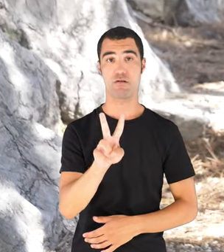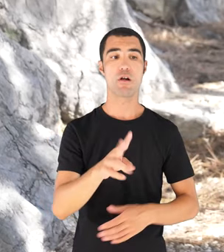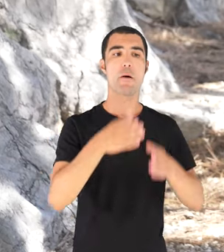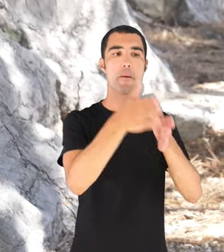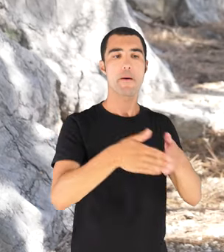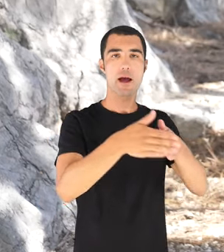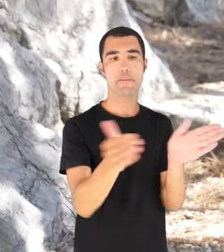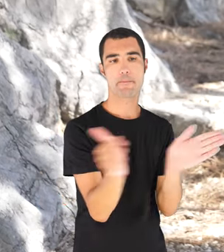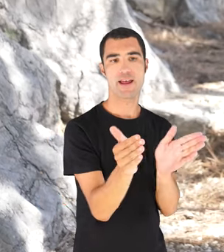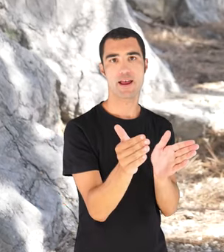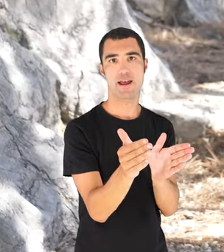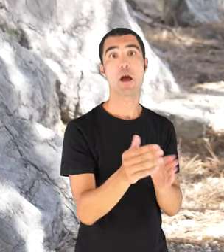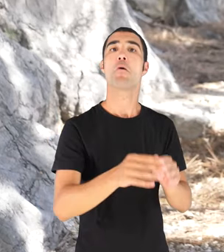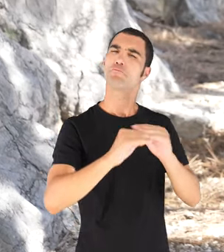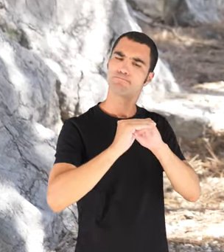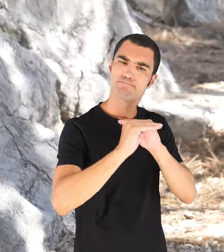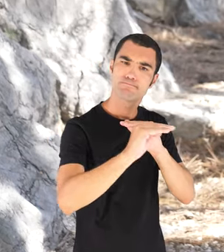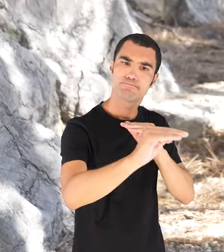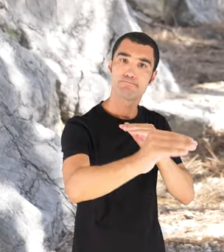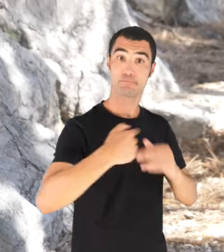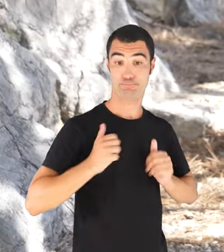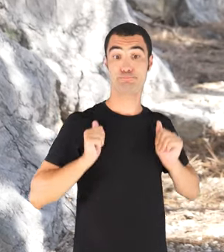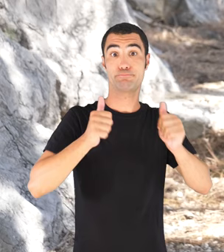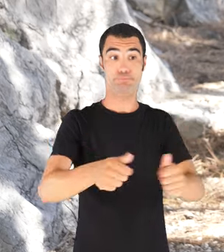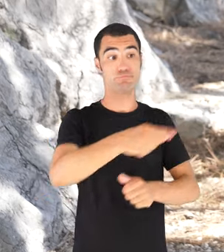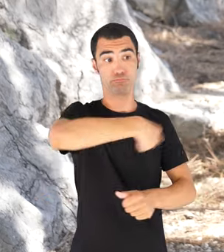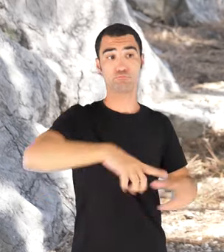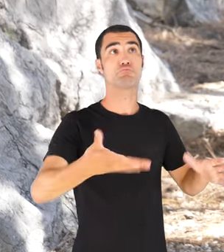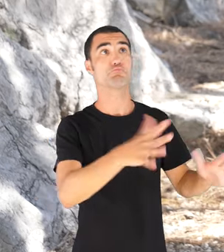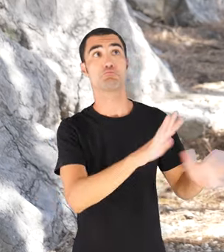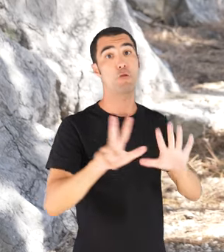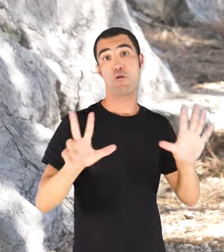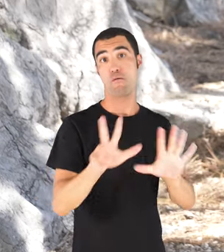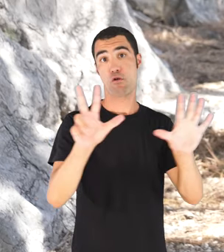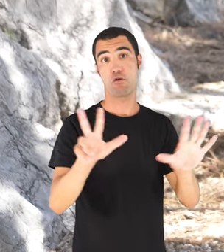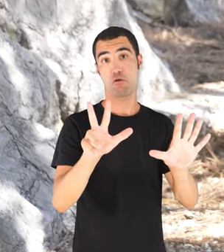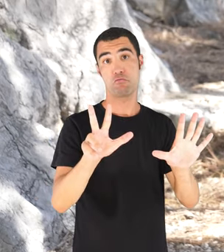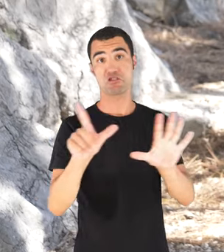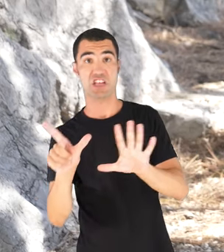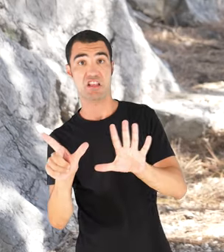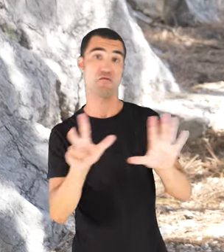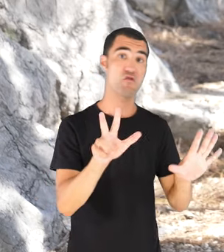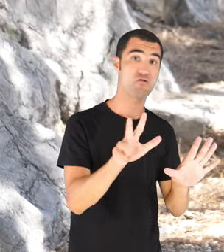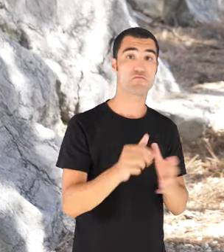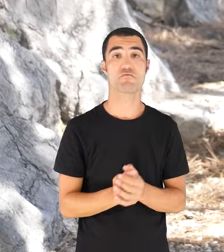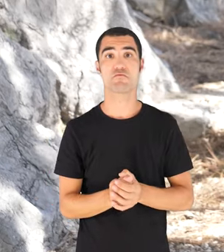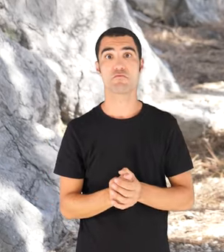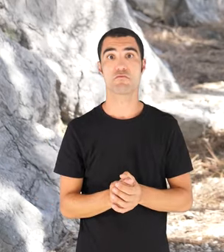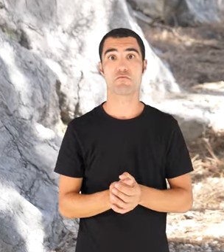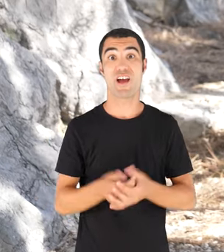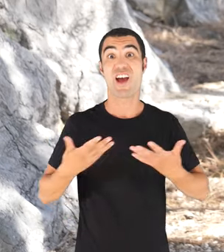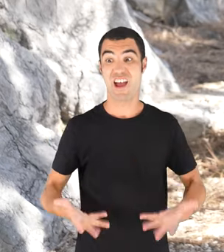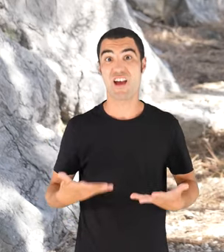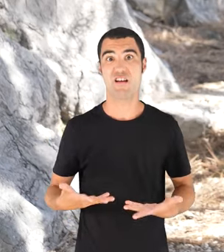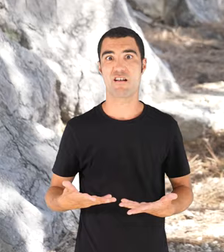Barques d'art menors s'ha mantingut més. Quan vaig començar a pescar, a Ventura n'hi havia 8, 7, 8,